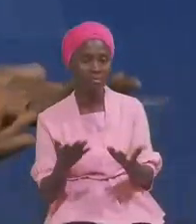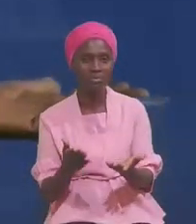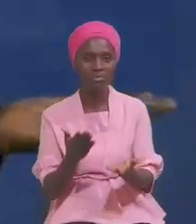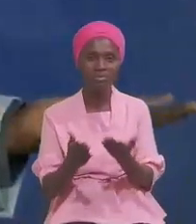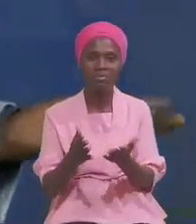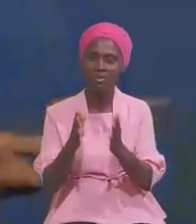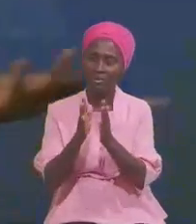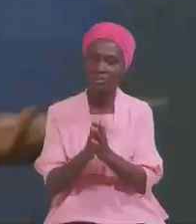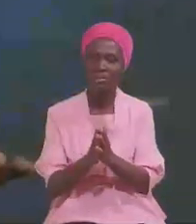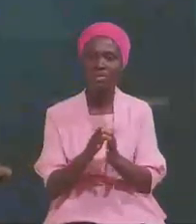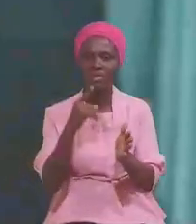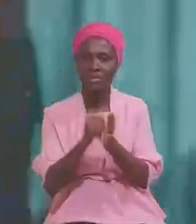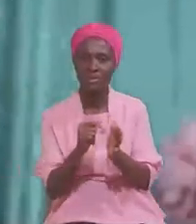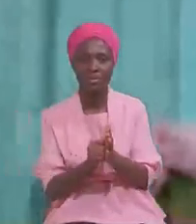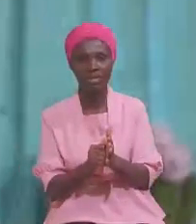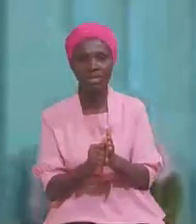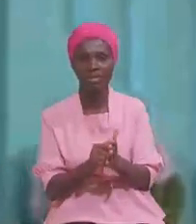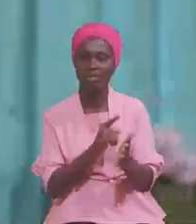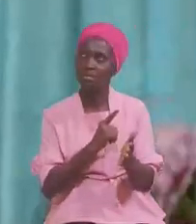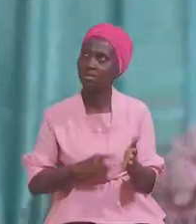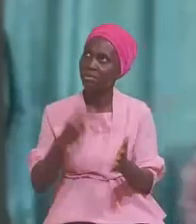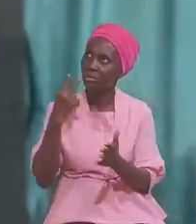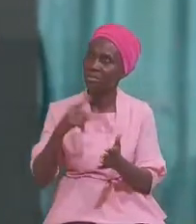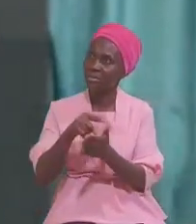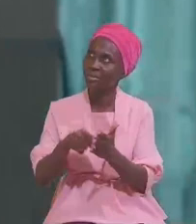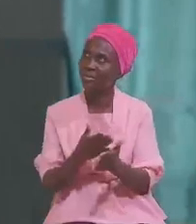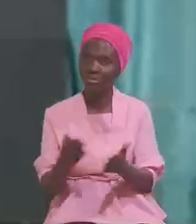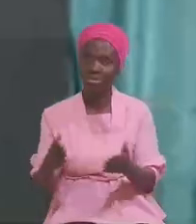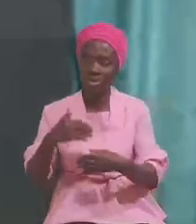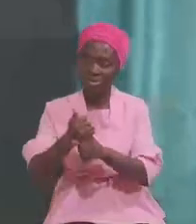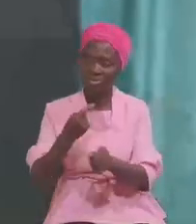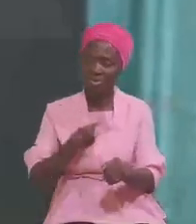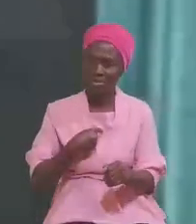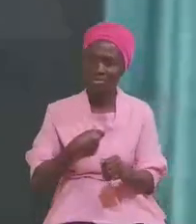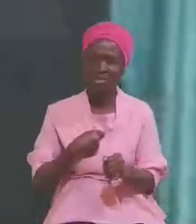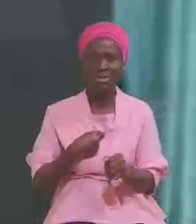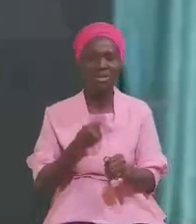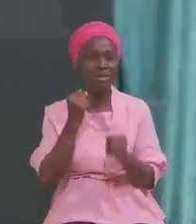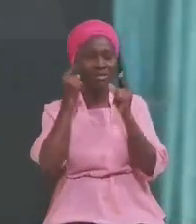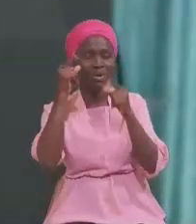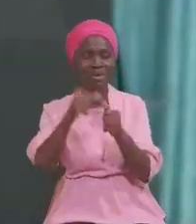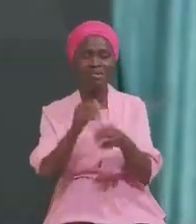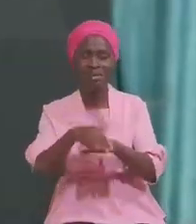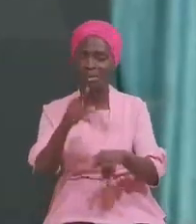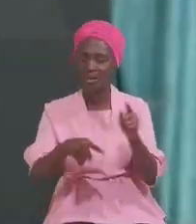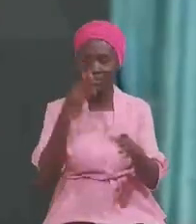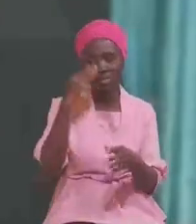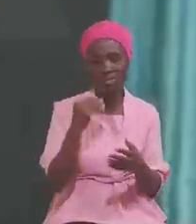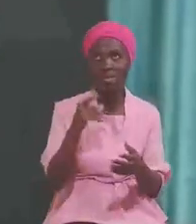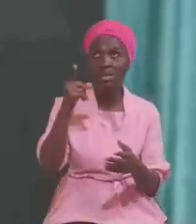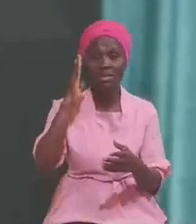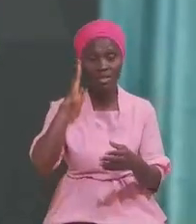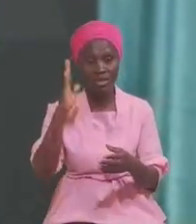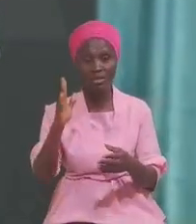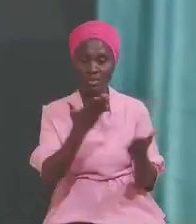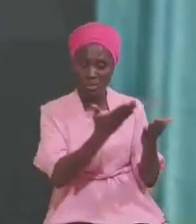Ceci me donne l'insomnie à cause de la douleur. Il a la pièce de rechange là-bas. Il va amener ça et fixer ça